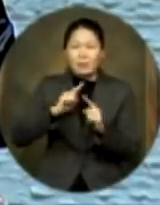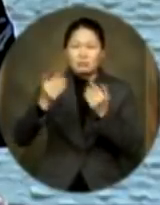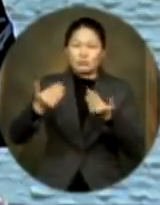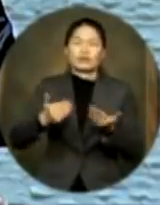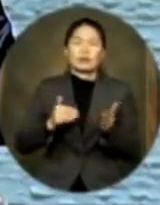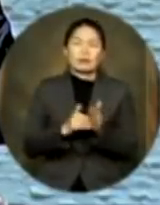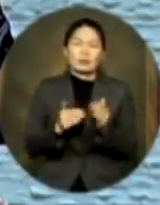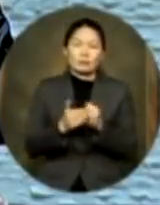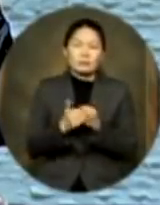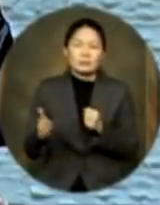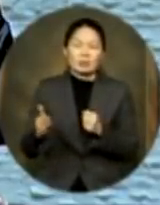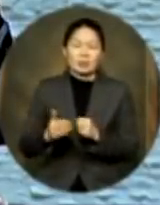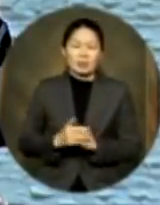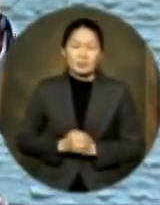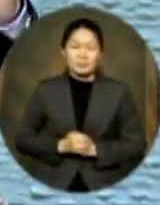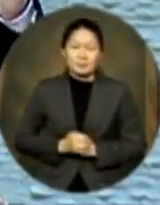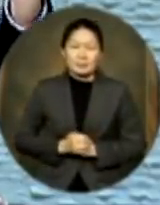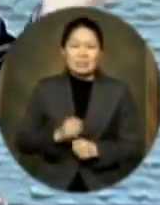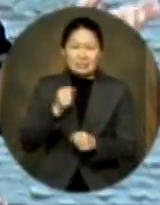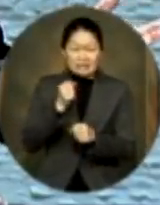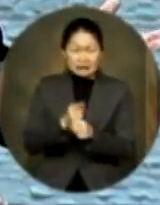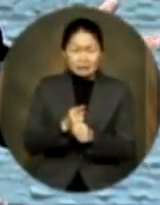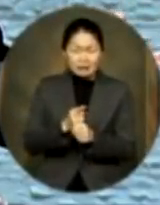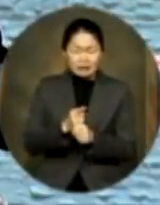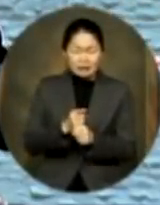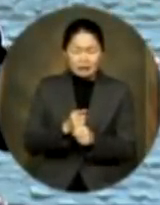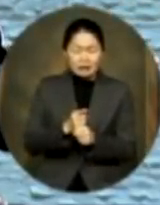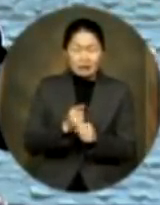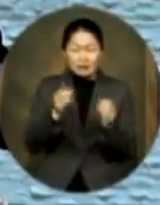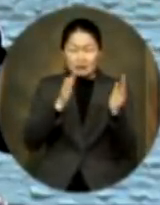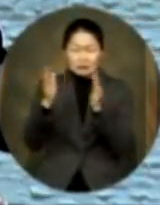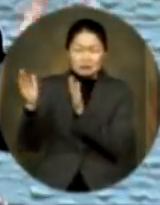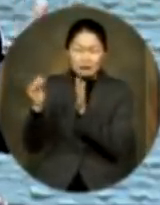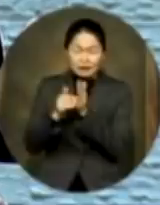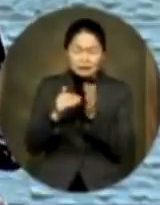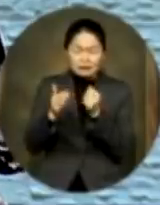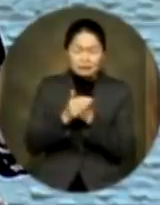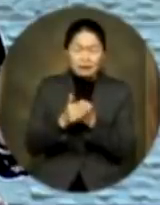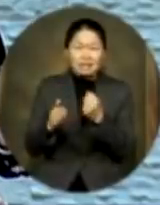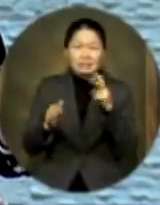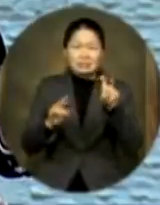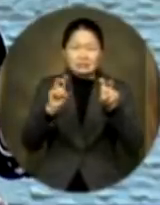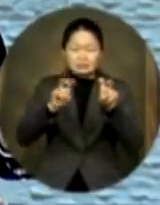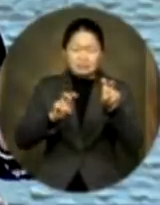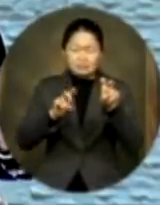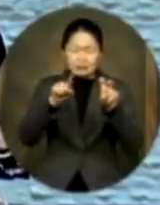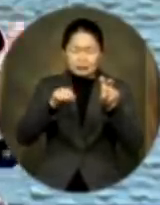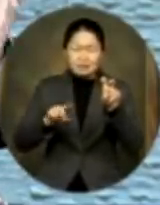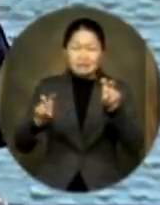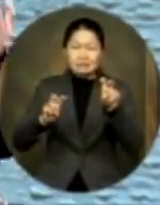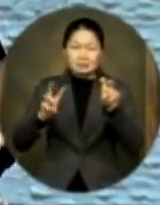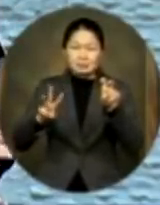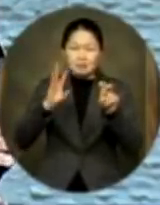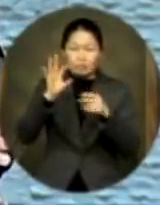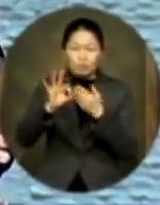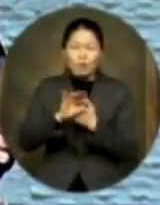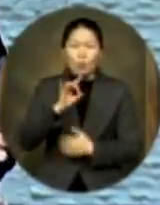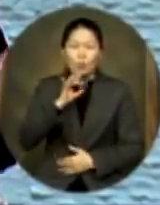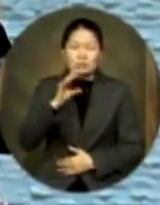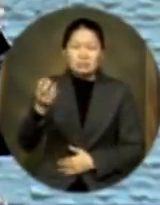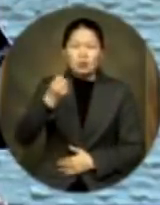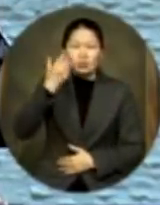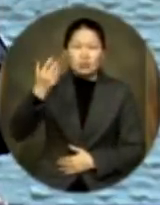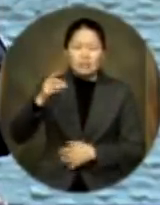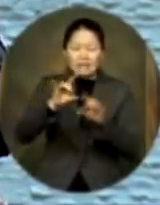때문입니다 이미 지나갔지만 사도행전 20장 23절 말씀 해 보면 오직 성령이